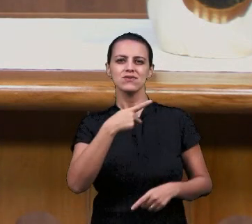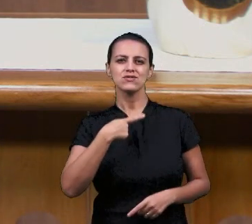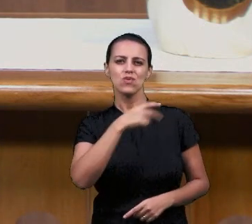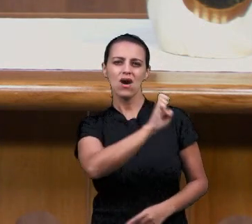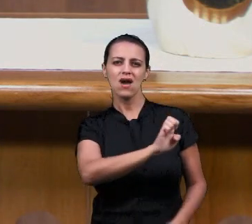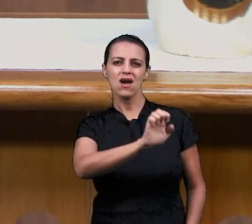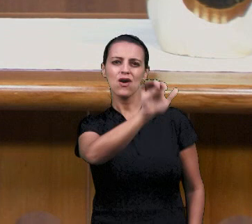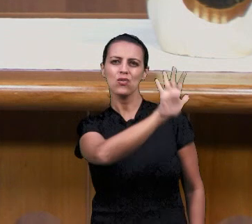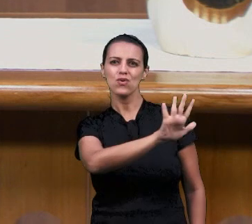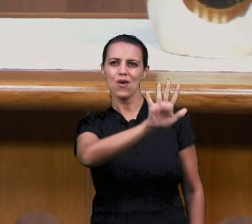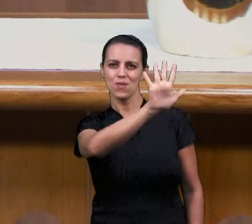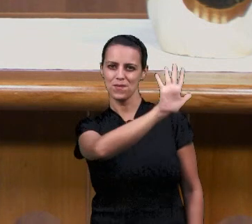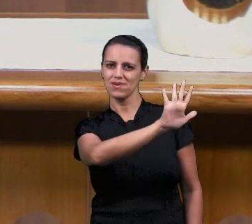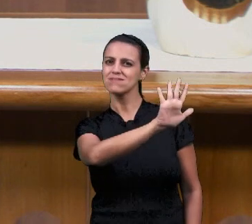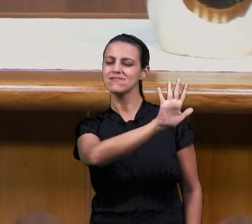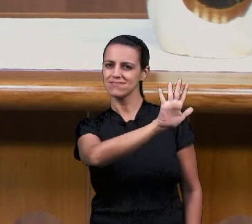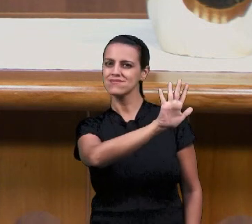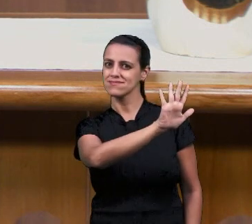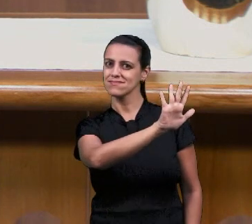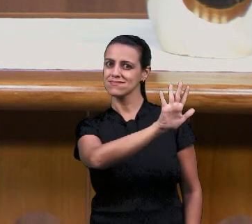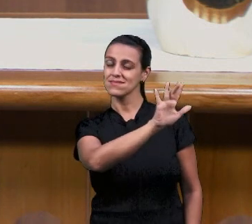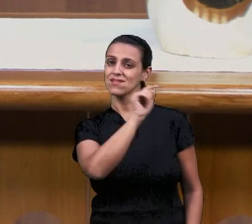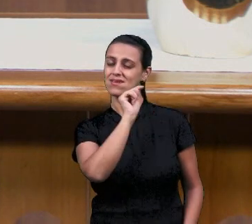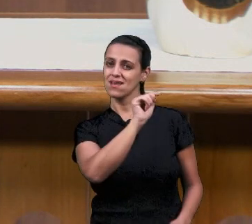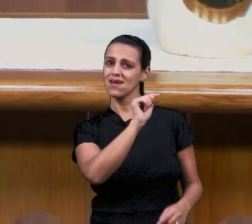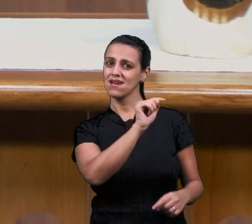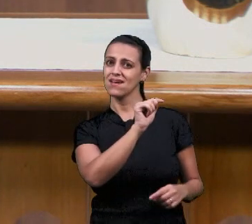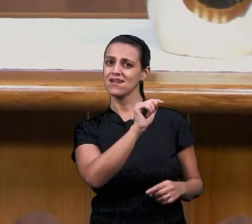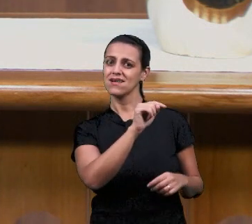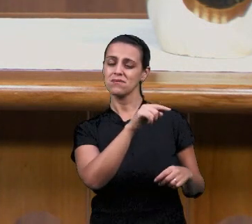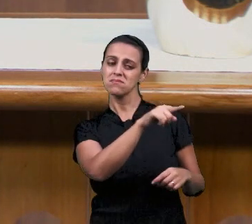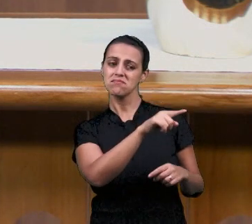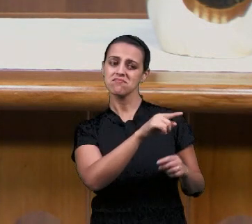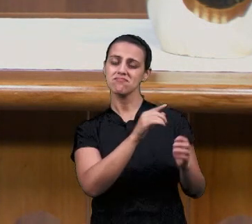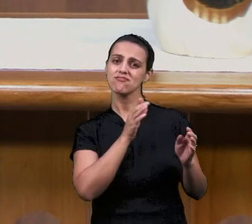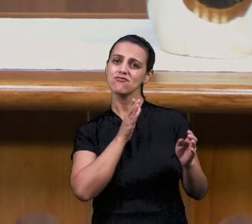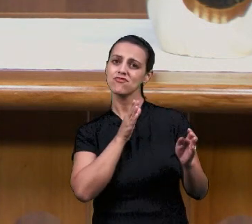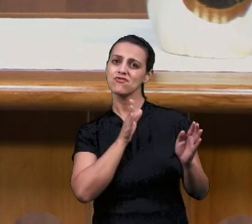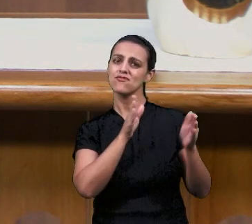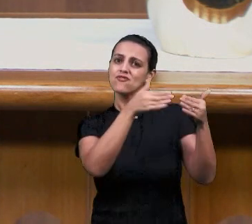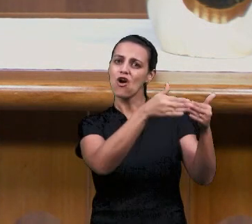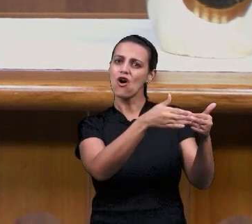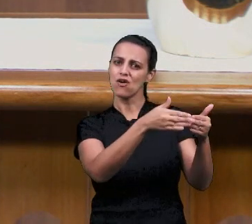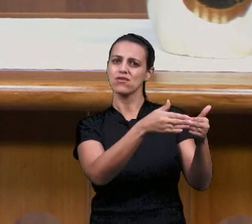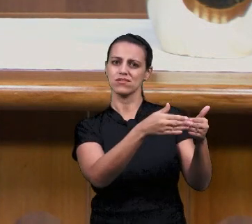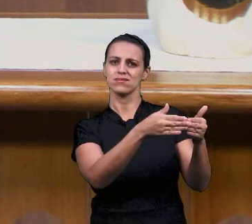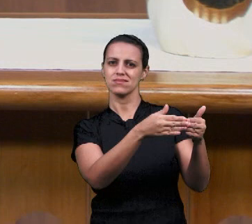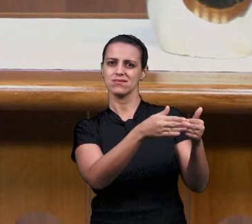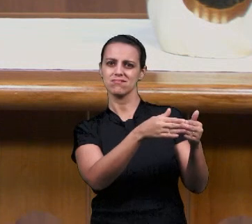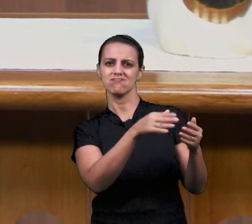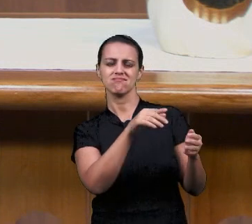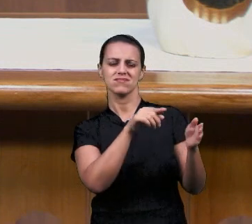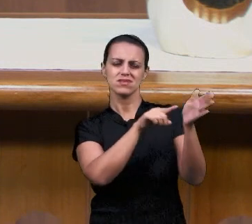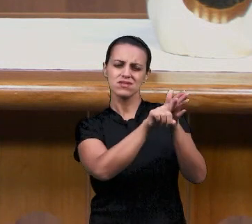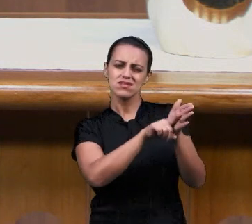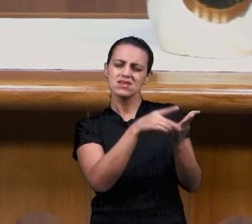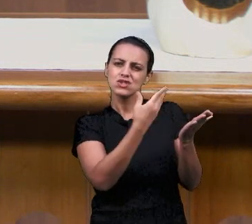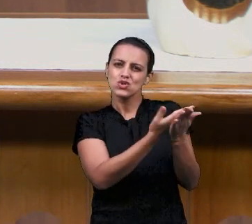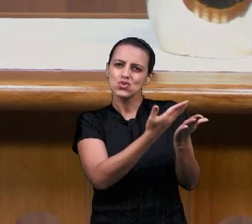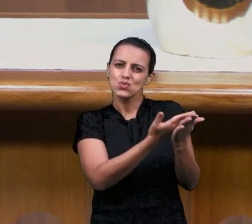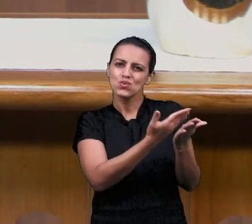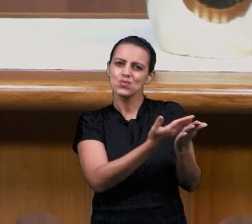occidentale. Donc, les frères et sœurs seront attentifs à cette parole qui sera transmise dans une séquence. C'était déjà